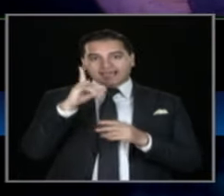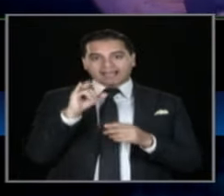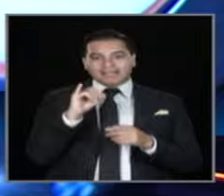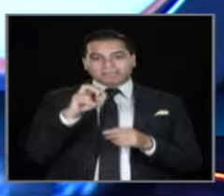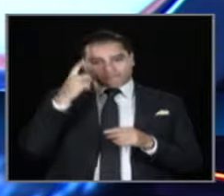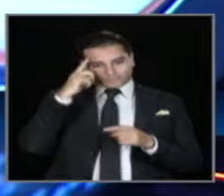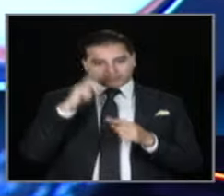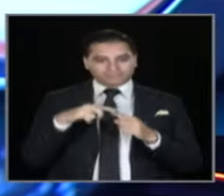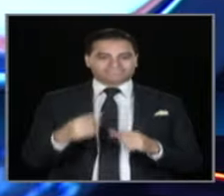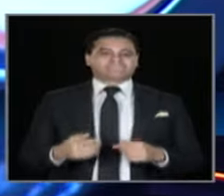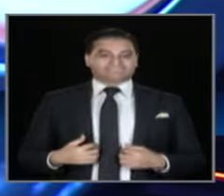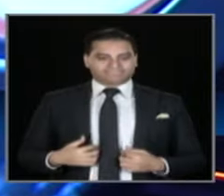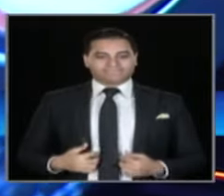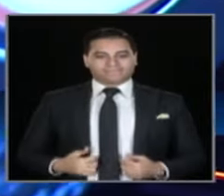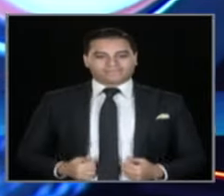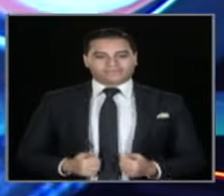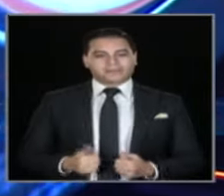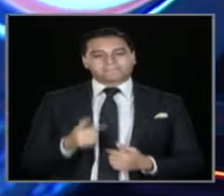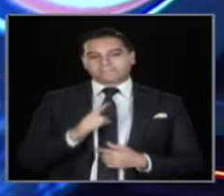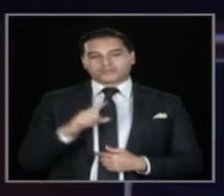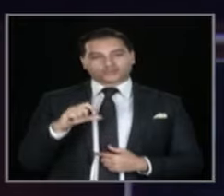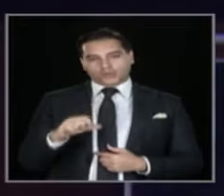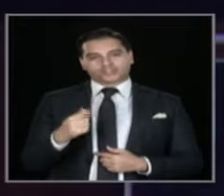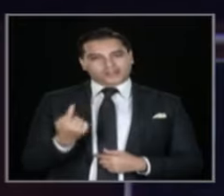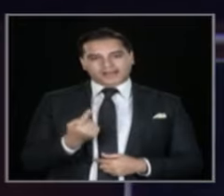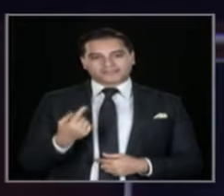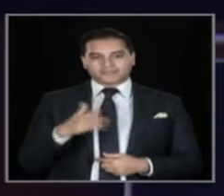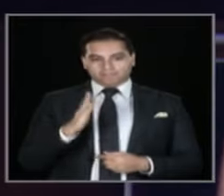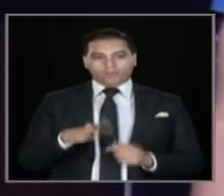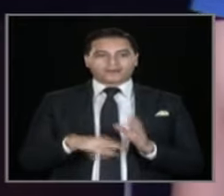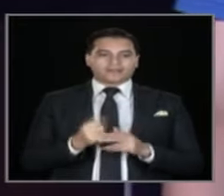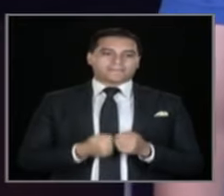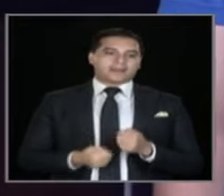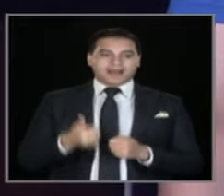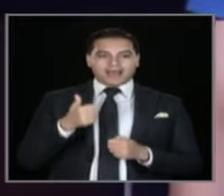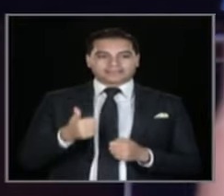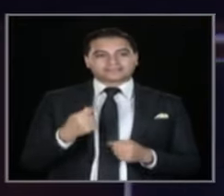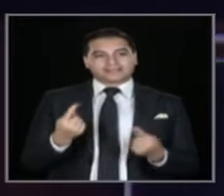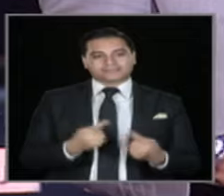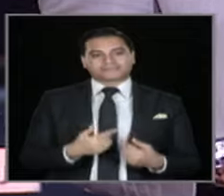بص، مش وحش، كان ممكن تعمل أحسن من كده بس مش وحش.